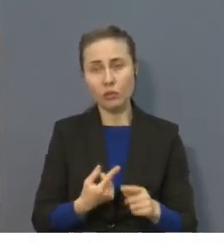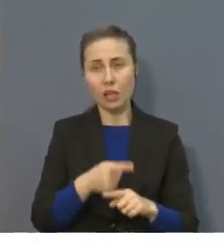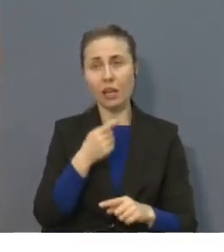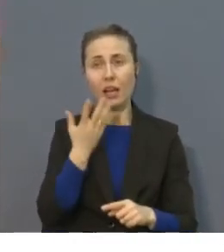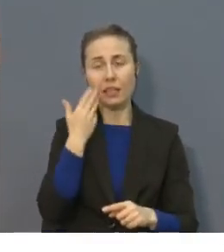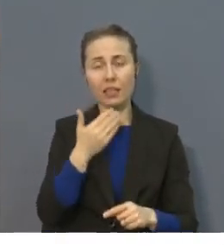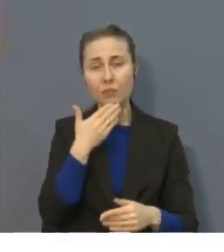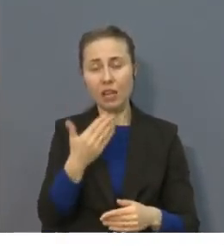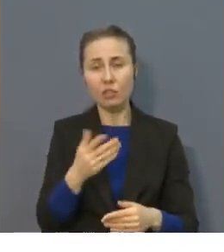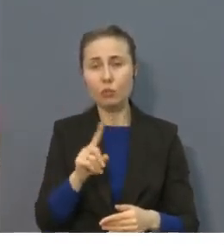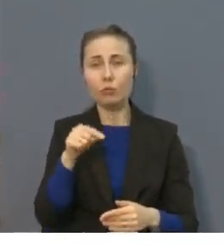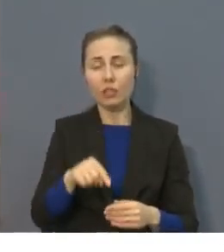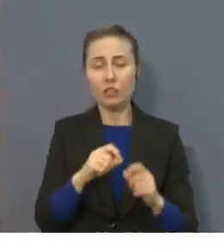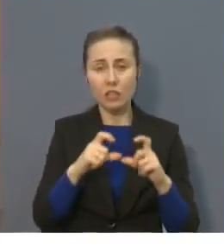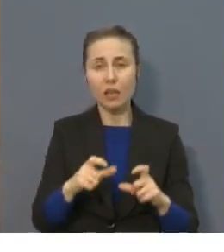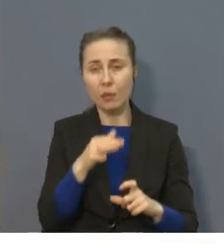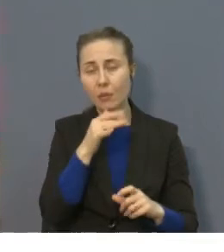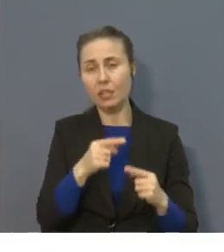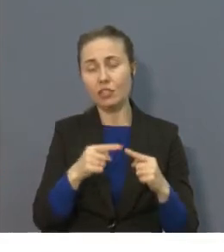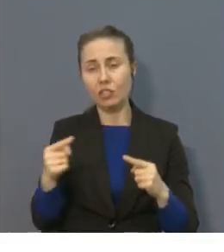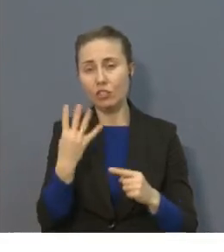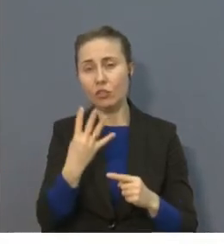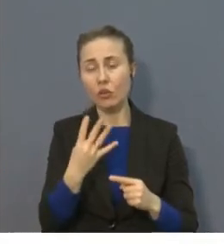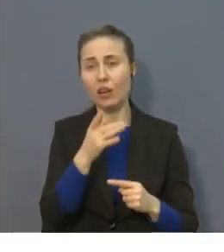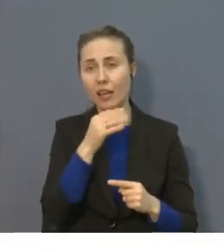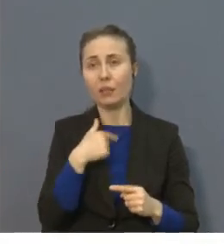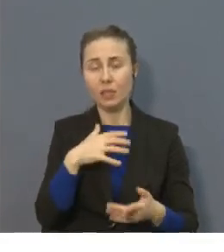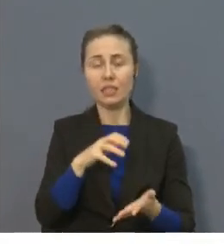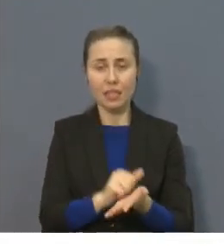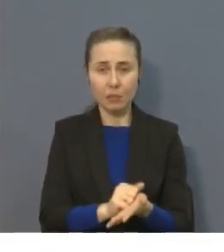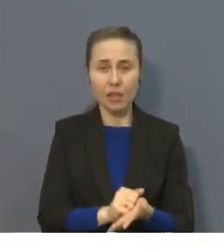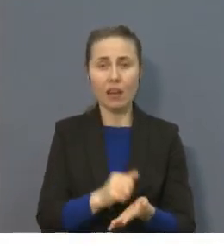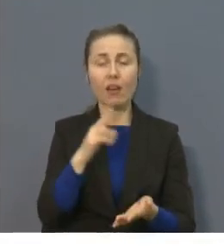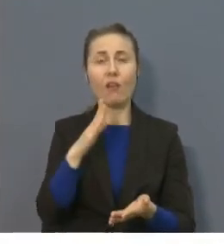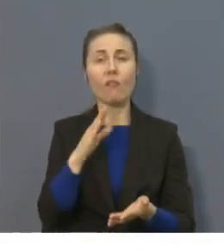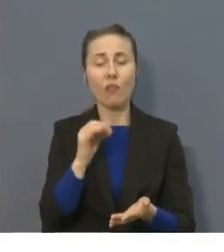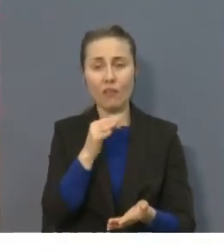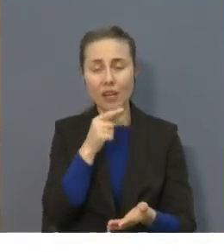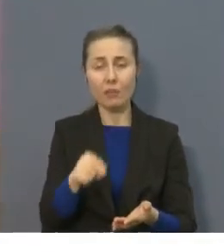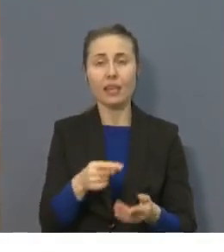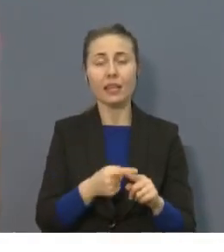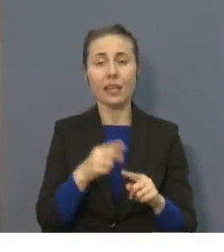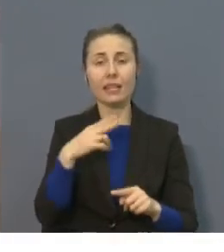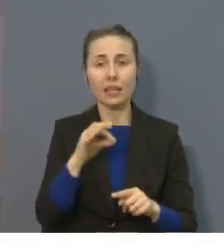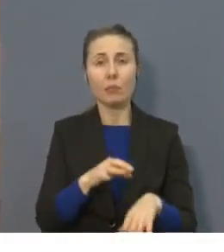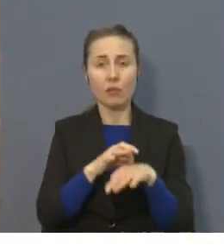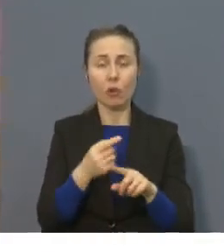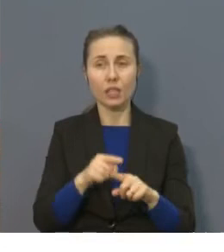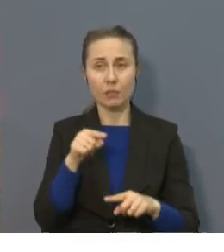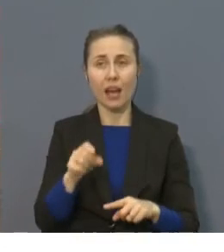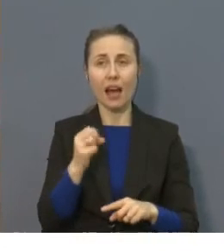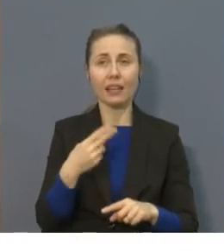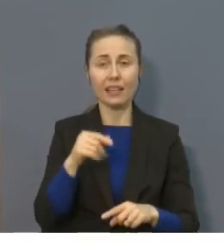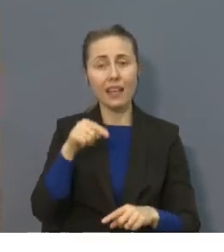аясында осындай акция ұйымдастырудамыз. Меценат Айсұлу Сәбитова. Оның жобалары іске асыру және қайта жандандыру үшін заңдастырылып жатыр.